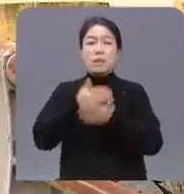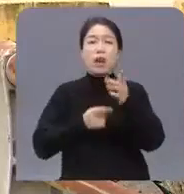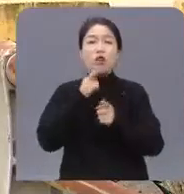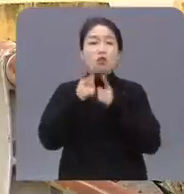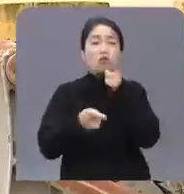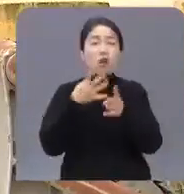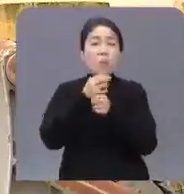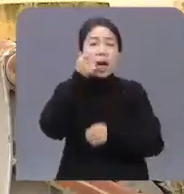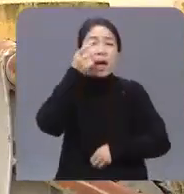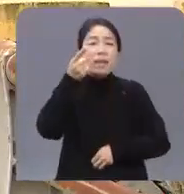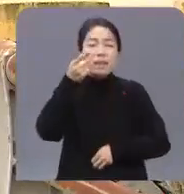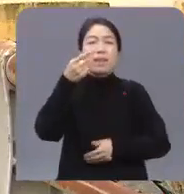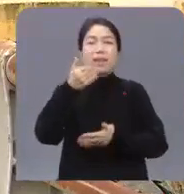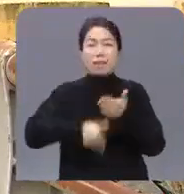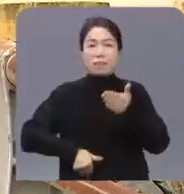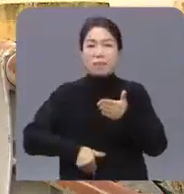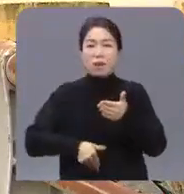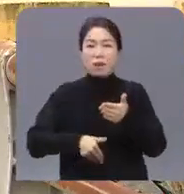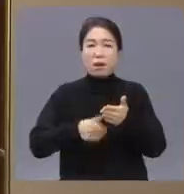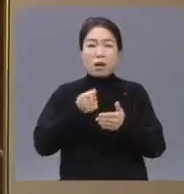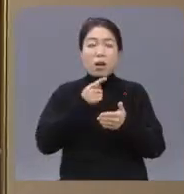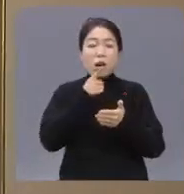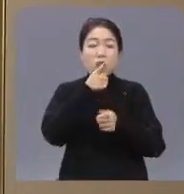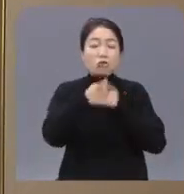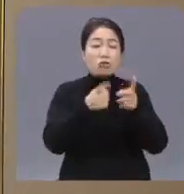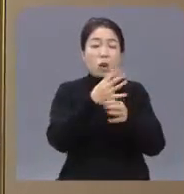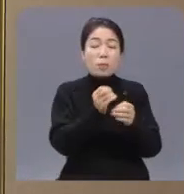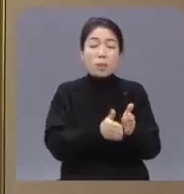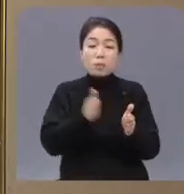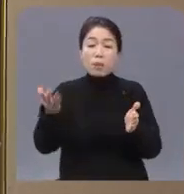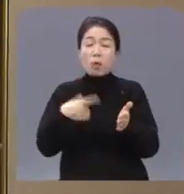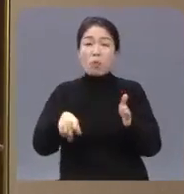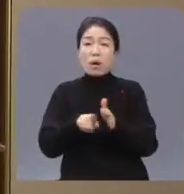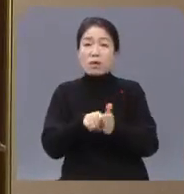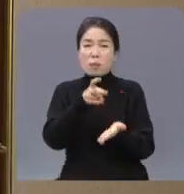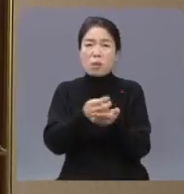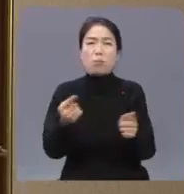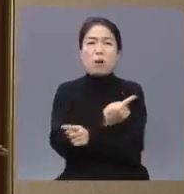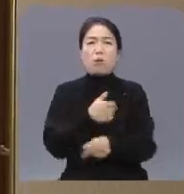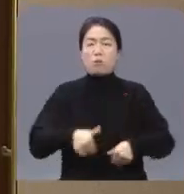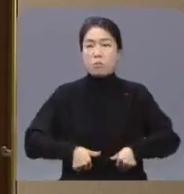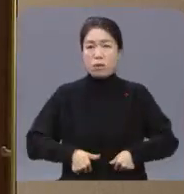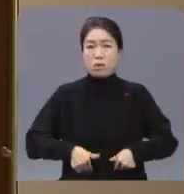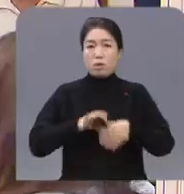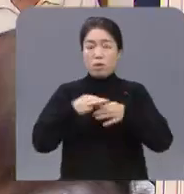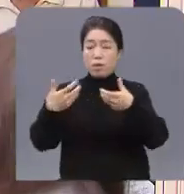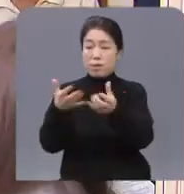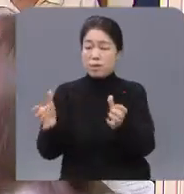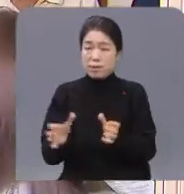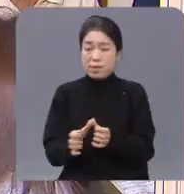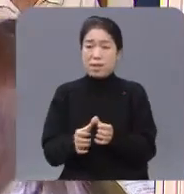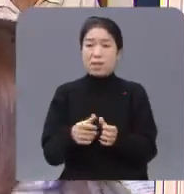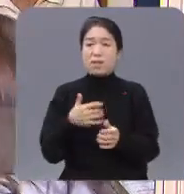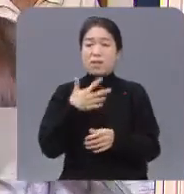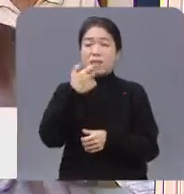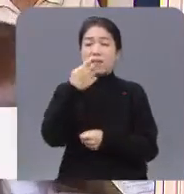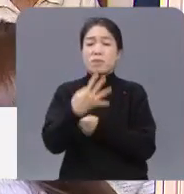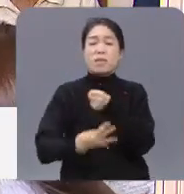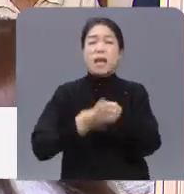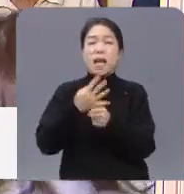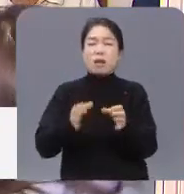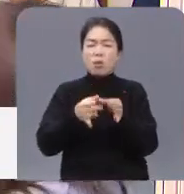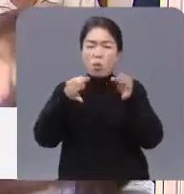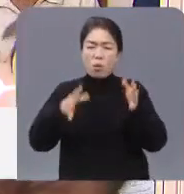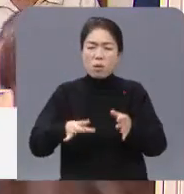신고기간은 한 달 신고기간 연장을 위해서는 시행령 개정이 필요합니다 관련 단체들은 74년 만에 첫